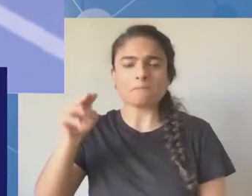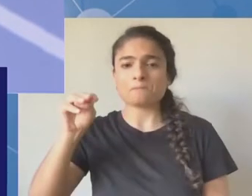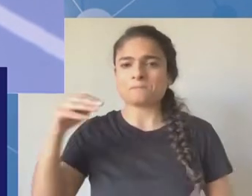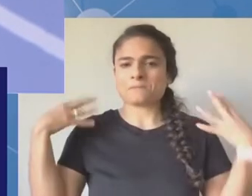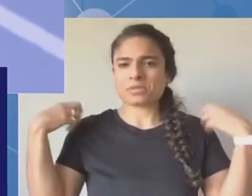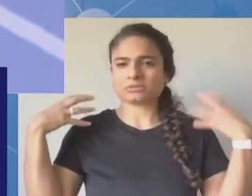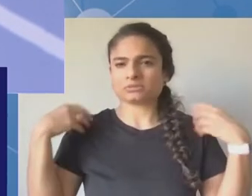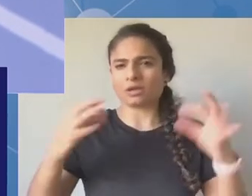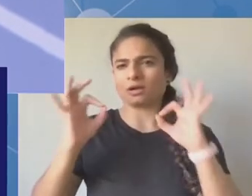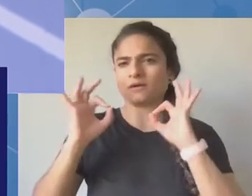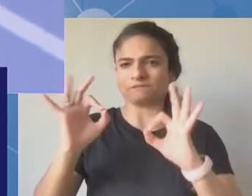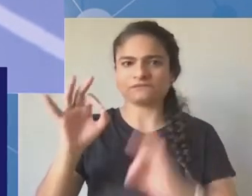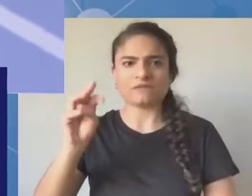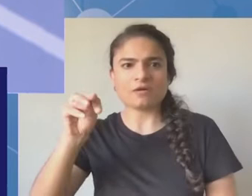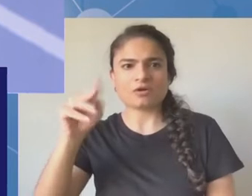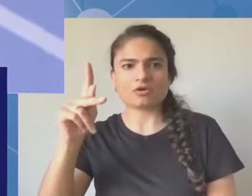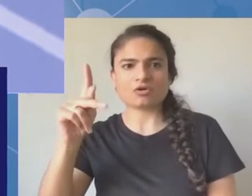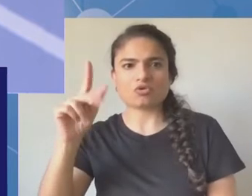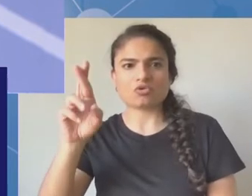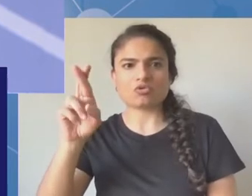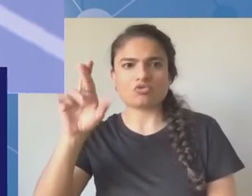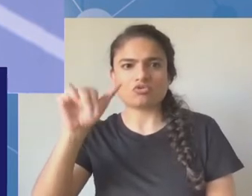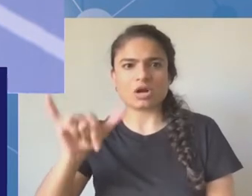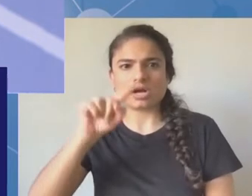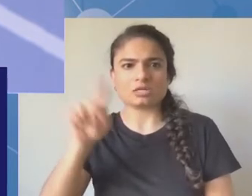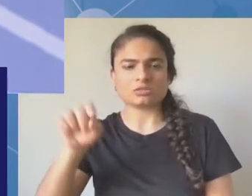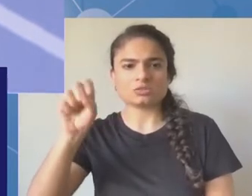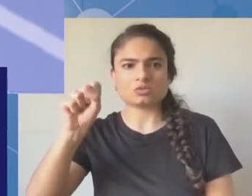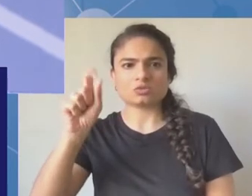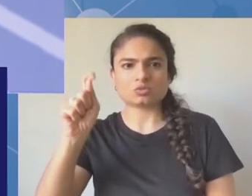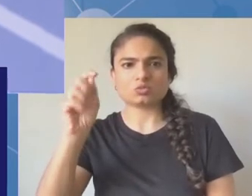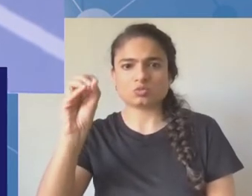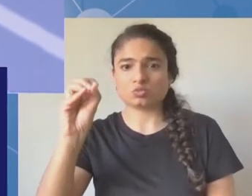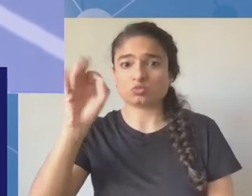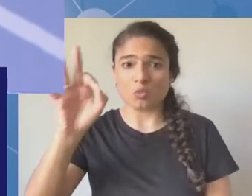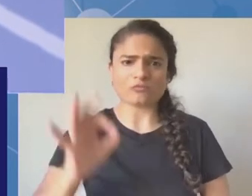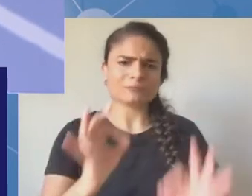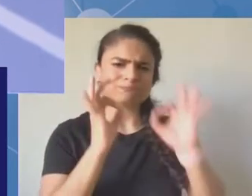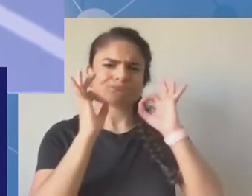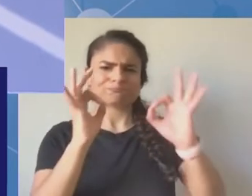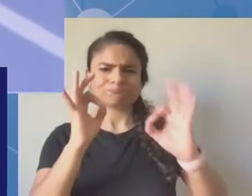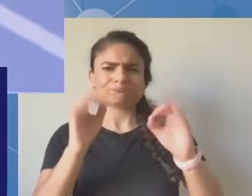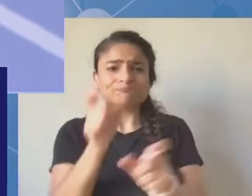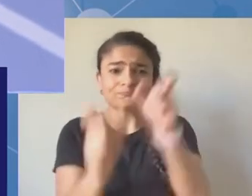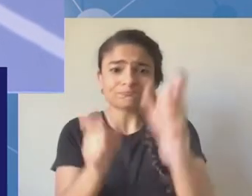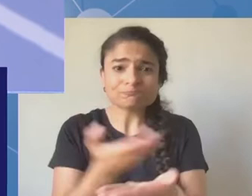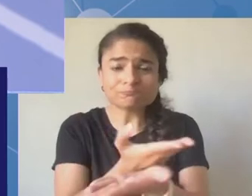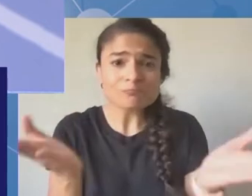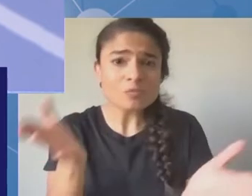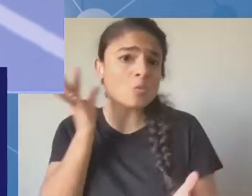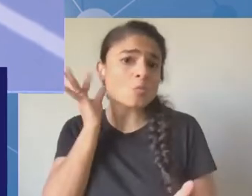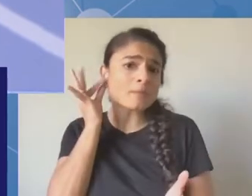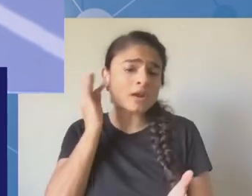السيد الوزير كريستوف شوبرت. شكرا على أنكم كنتم معنا طوال هذا